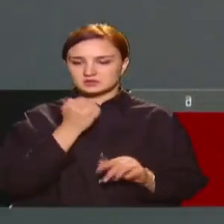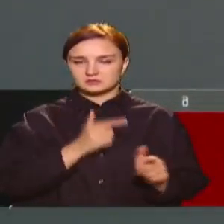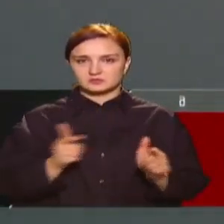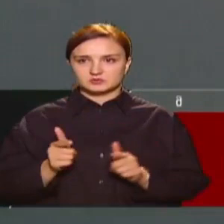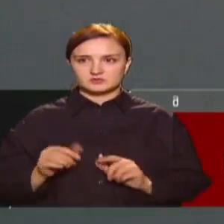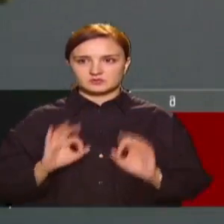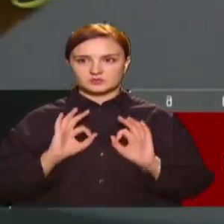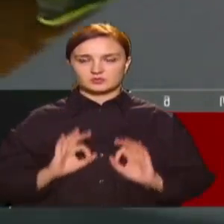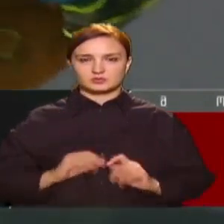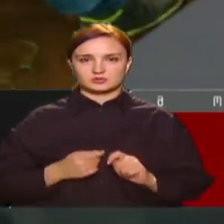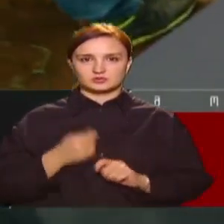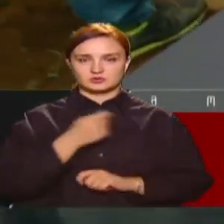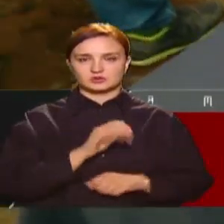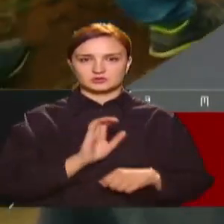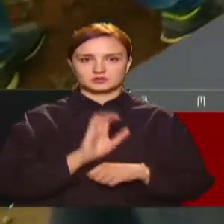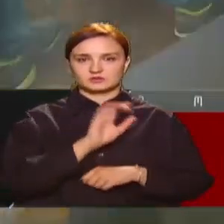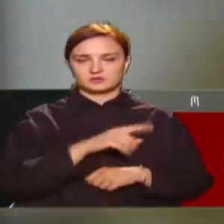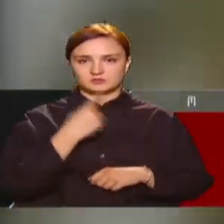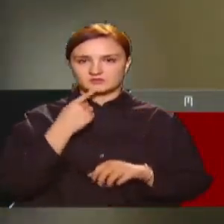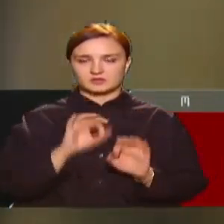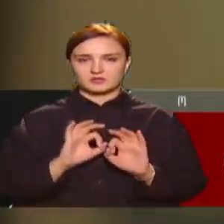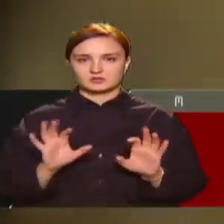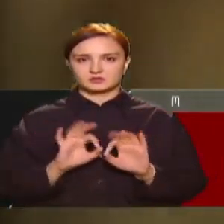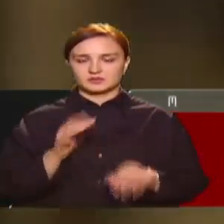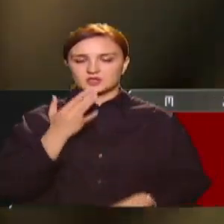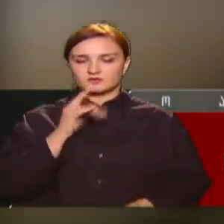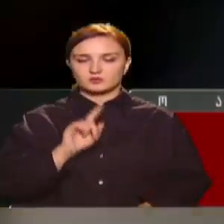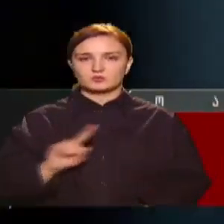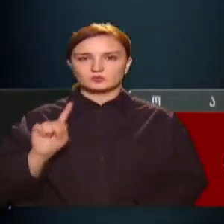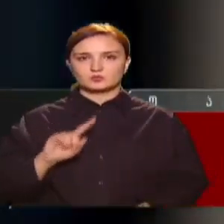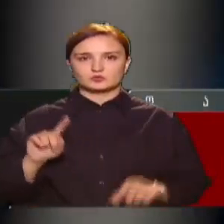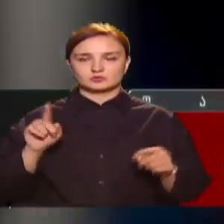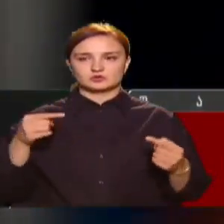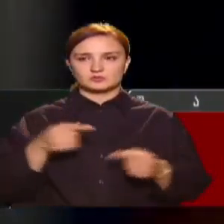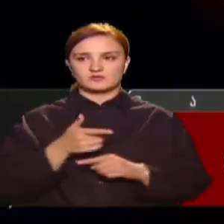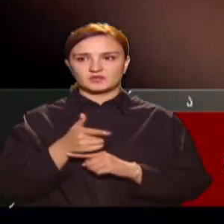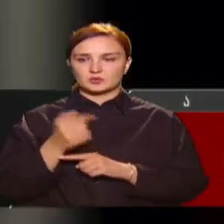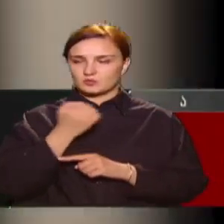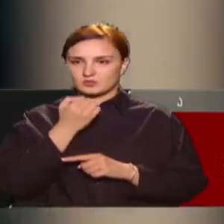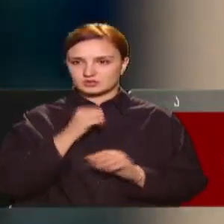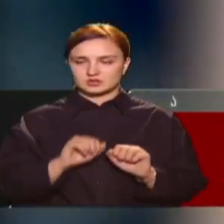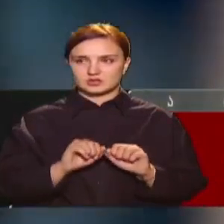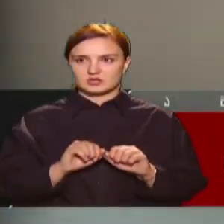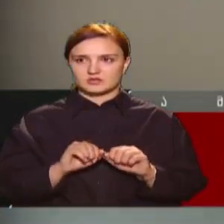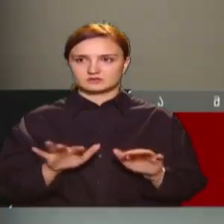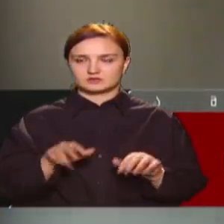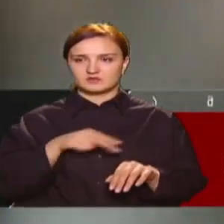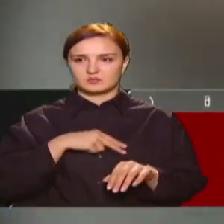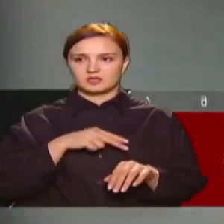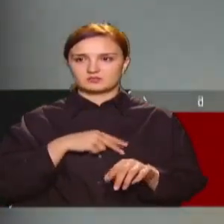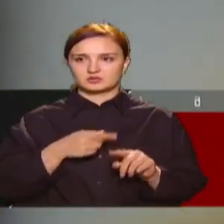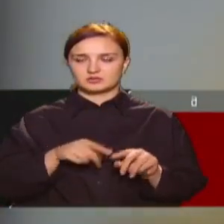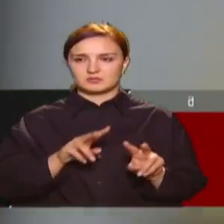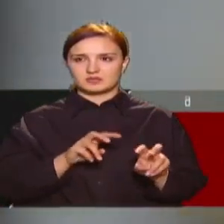მომზადება პროკურატურაში გადასაგზავნად, ნათქვამია განცხადებაში. ეროვნული მუზეუმი შესაბამის ვიდეო მასალასაც ავრცელებს. პარლამენტში გამოსვლისას